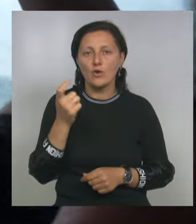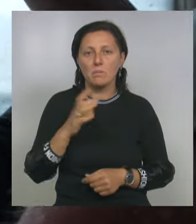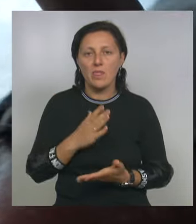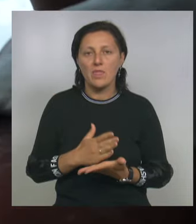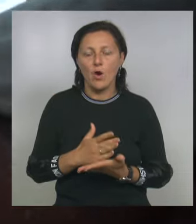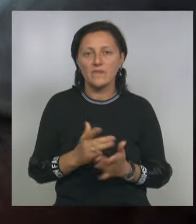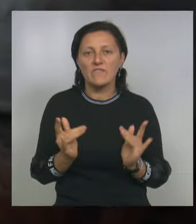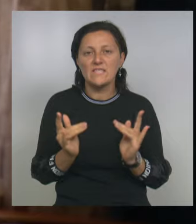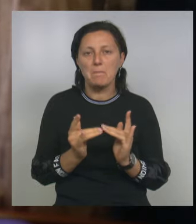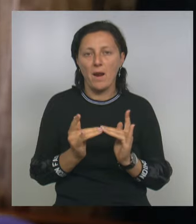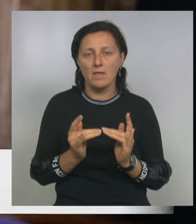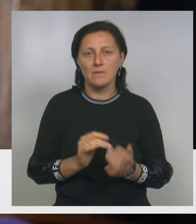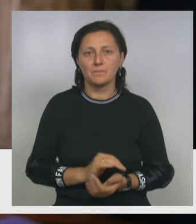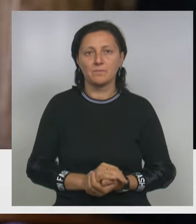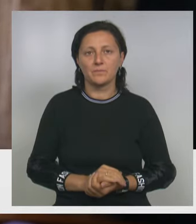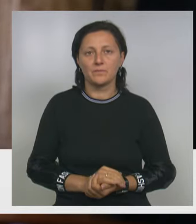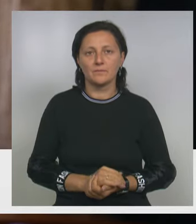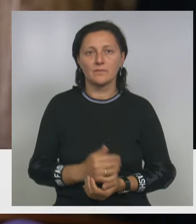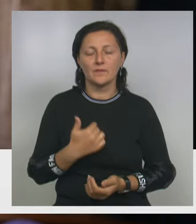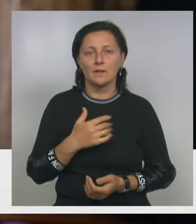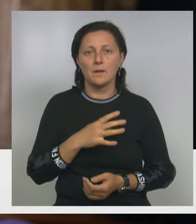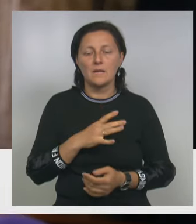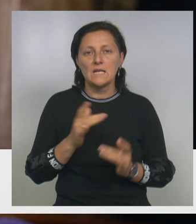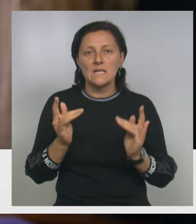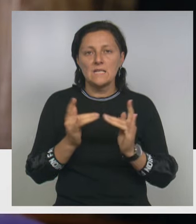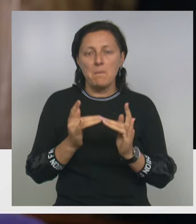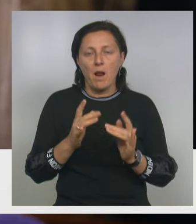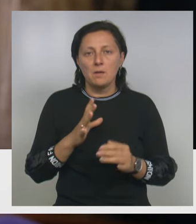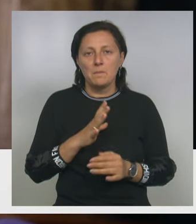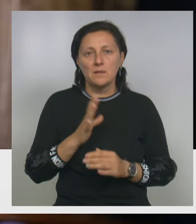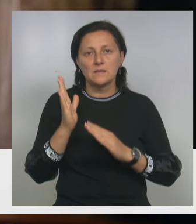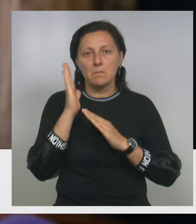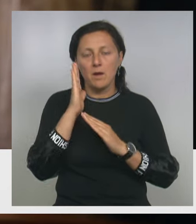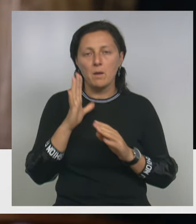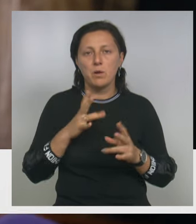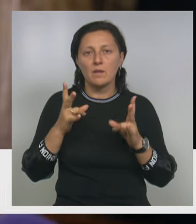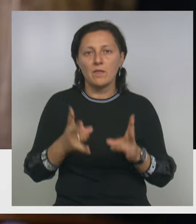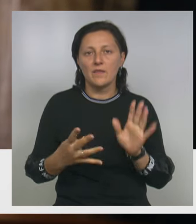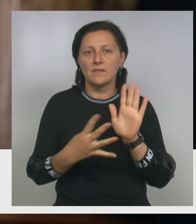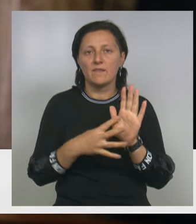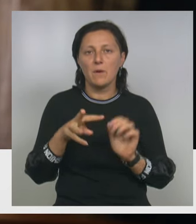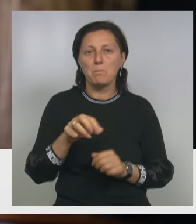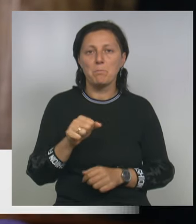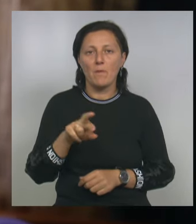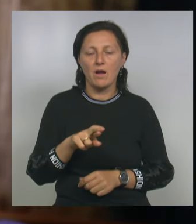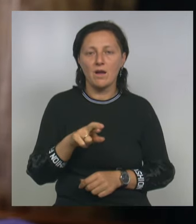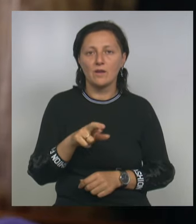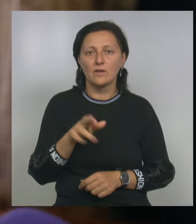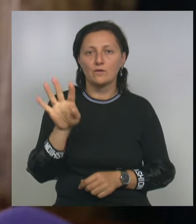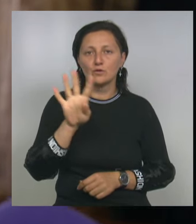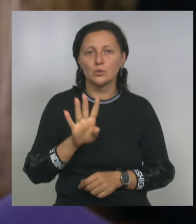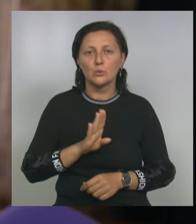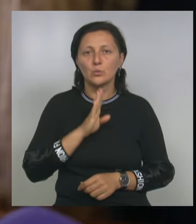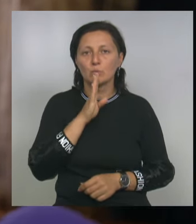в спальне. Спали. Вот, случилось это 9 мая в 4 часа утра,